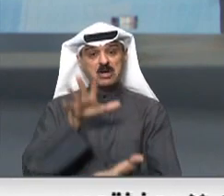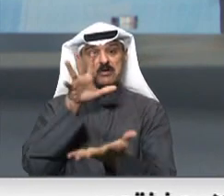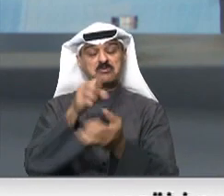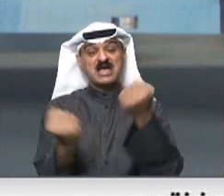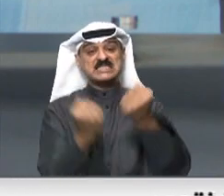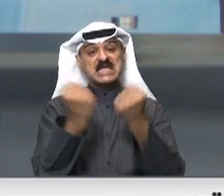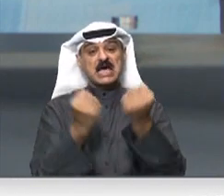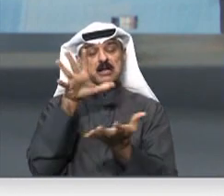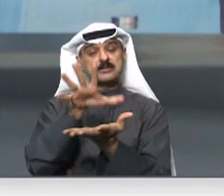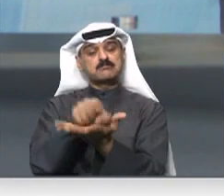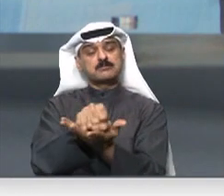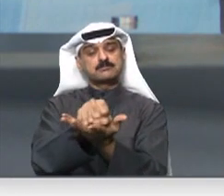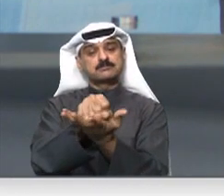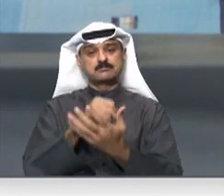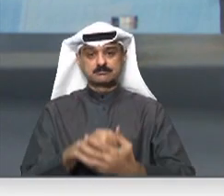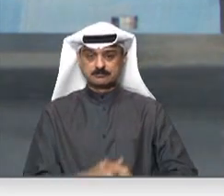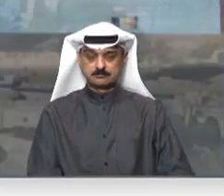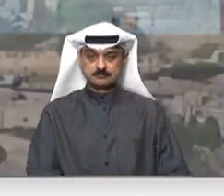المركبات والأموال.